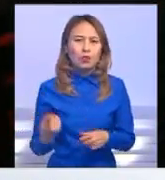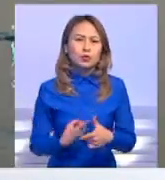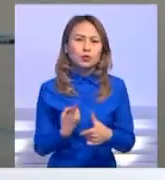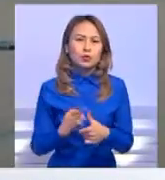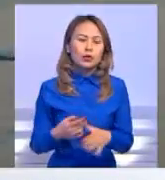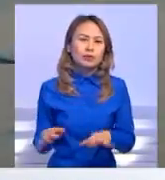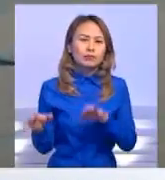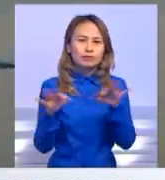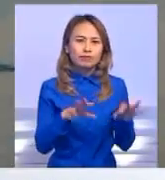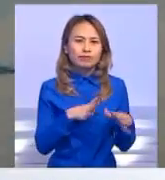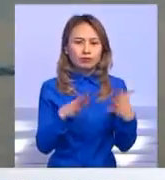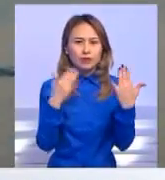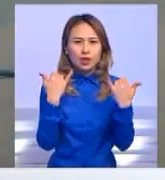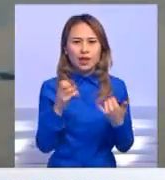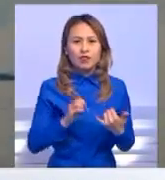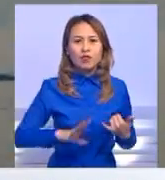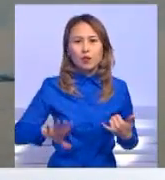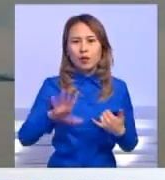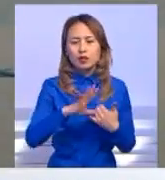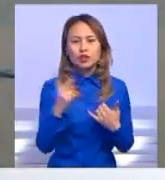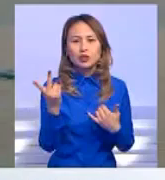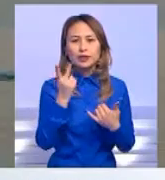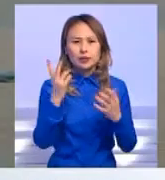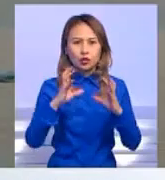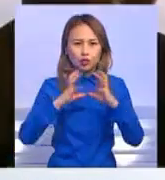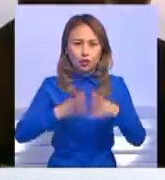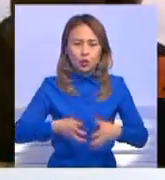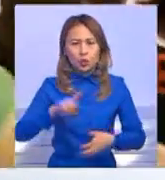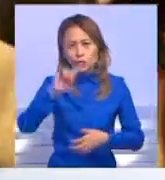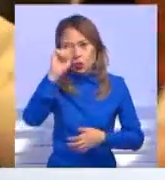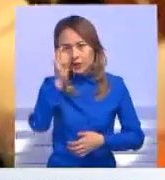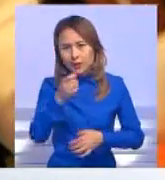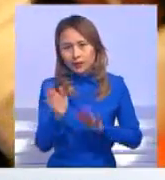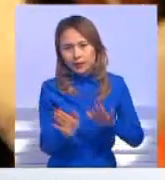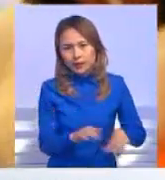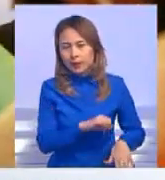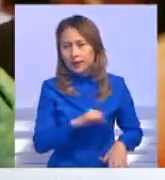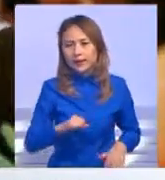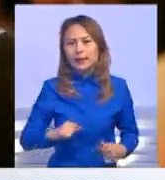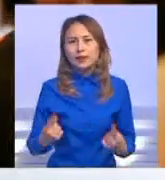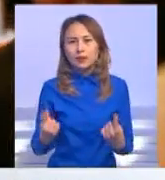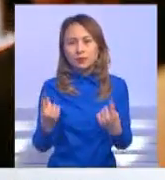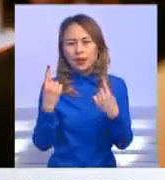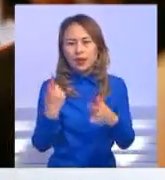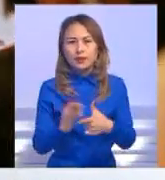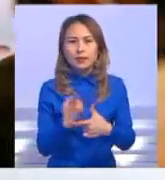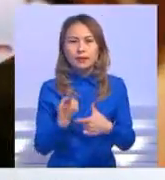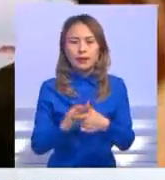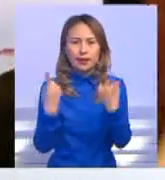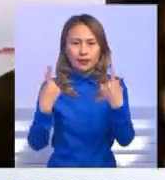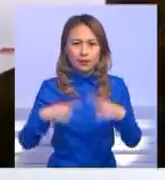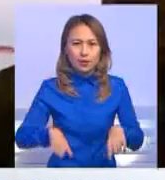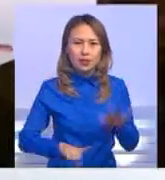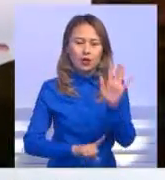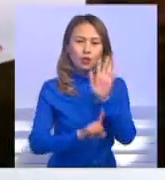шаһарына жеткізілген. Айта кету керек, қазір Еуропа елдері екінші дүниежүзілік соғыстан кейін ең ірі миграция дағдарысты бастан кешіріп